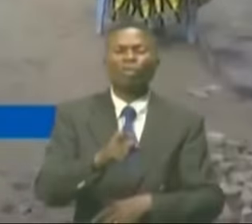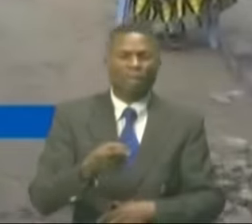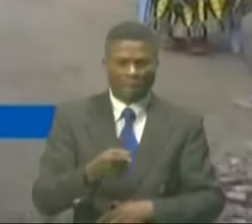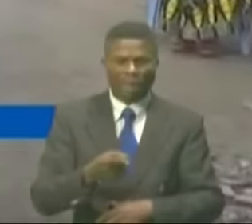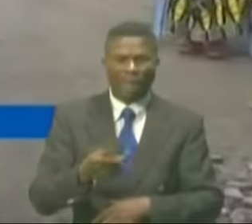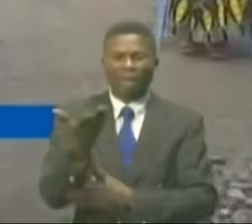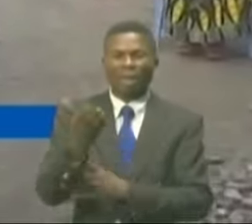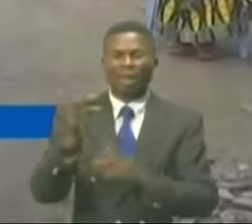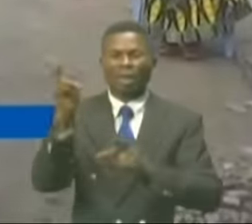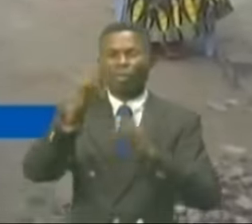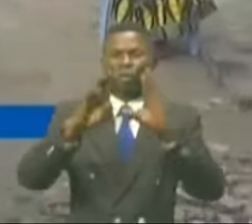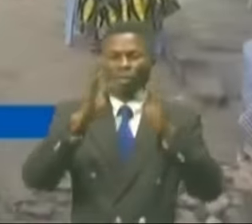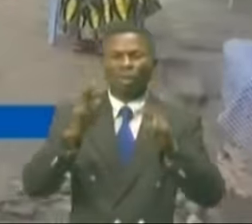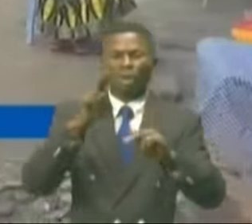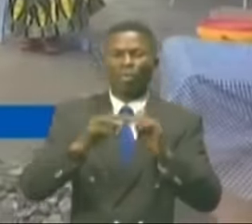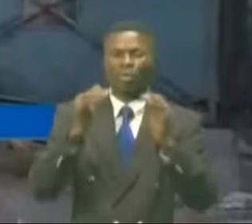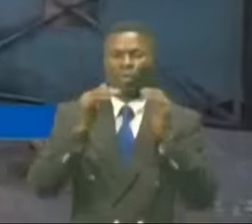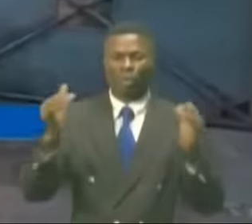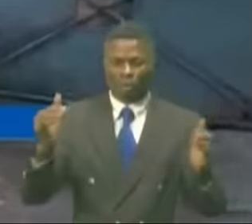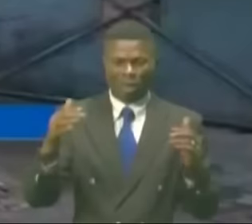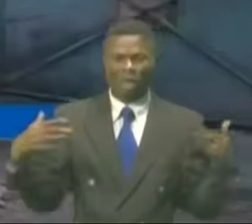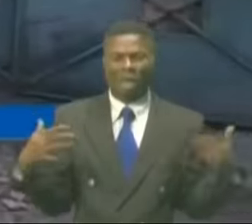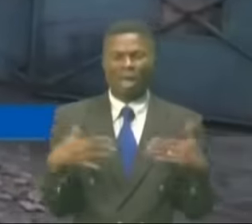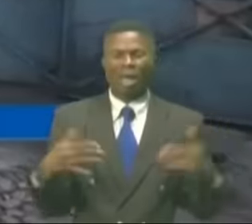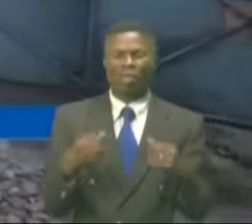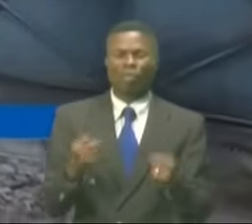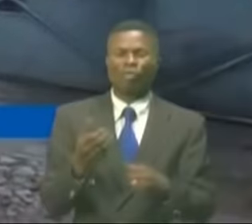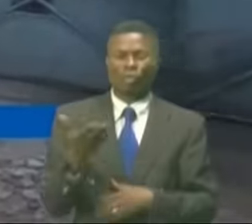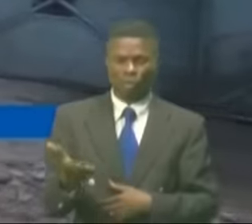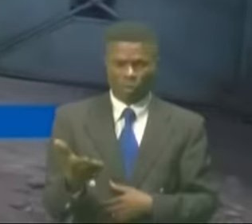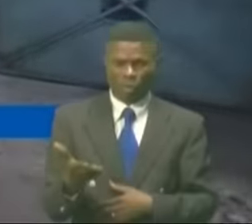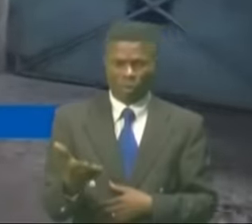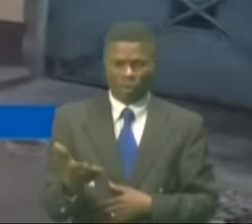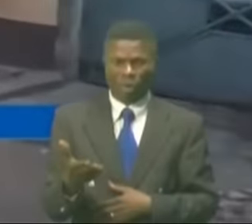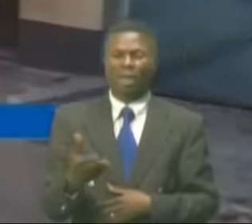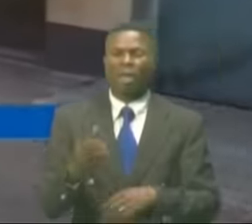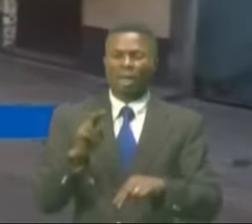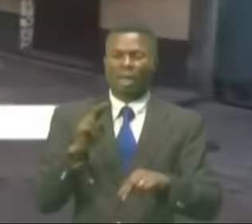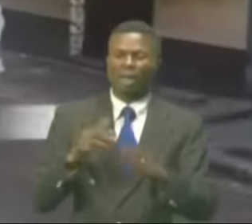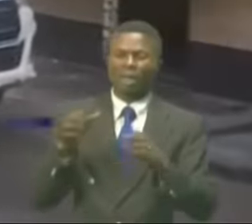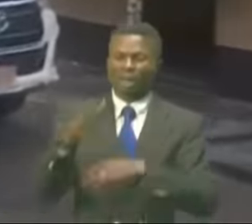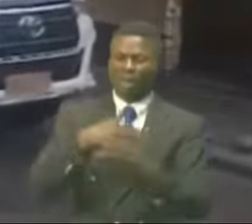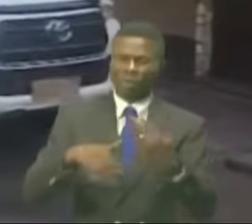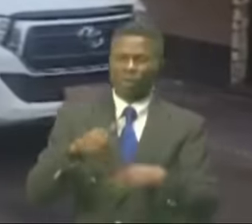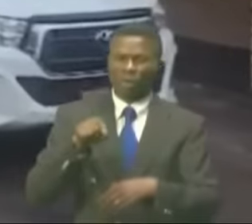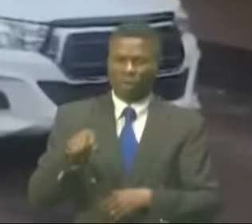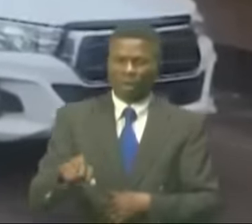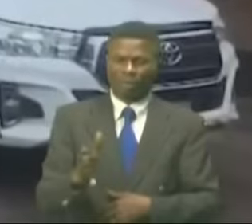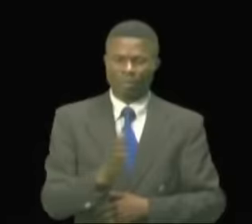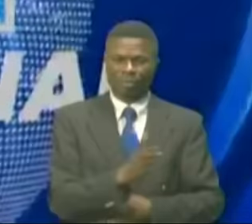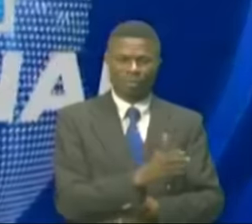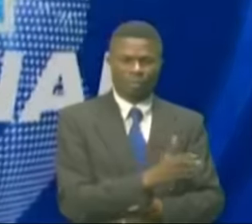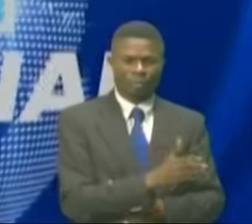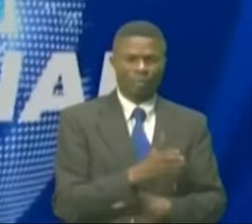coins qui vivent déjà dans une crainte perpétuelle face à l'insécurité grandissante.